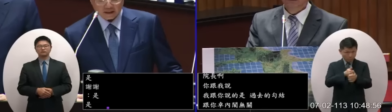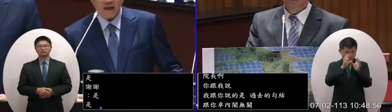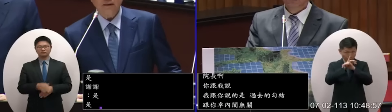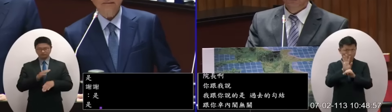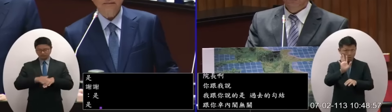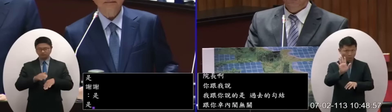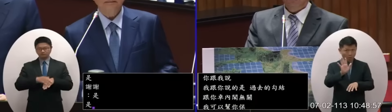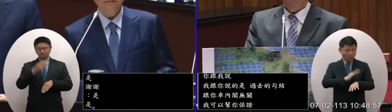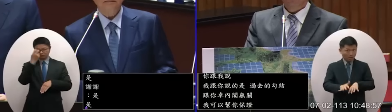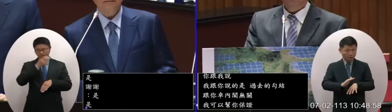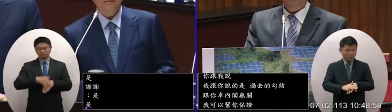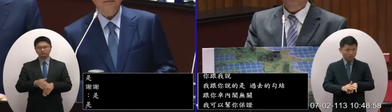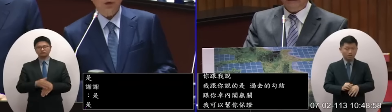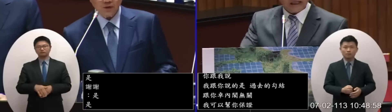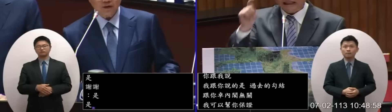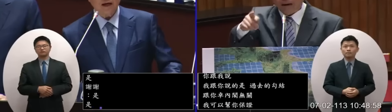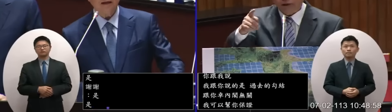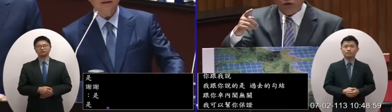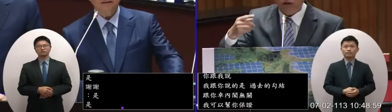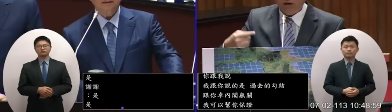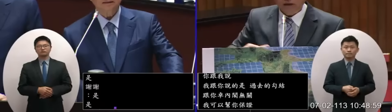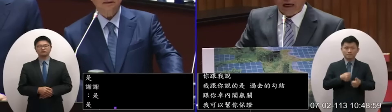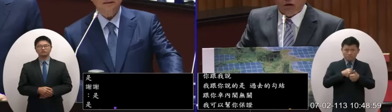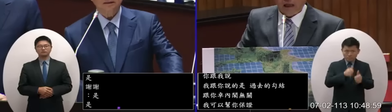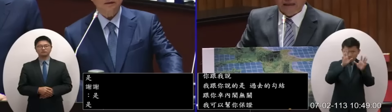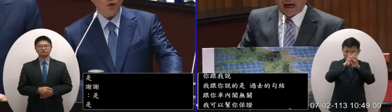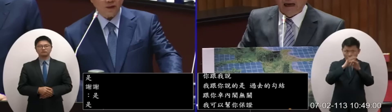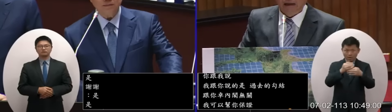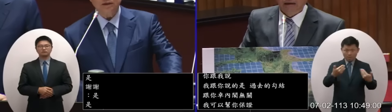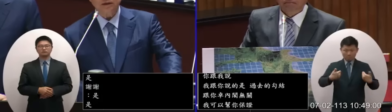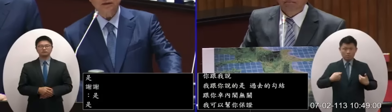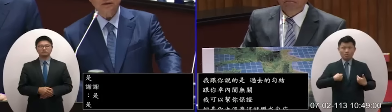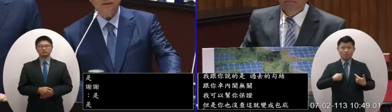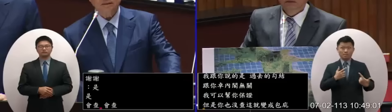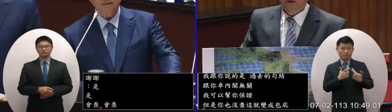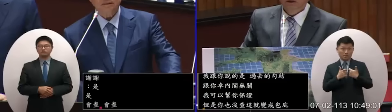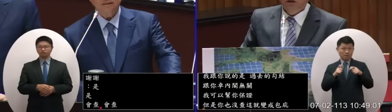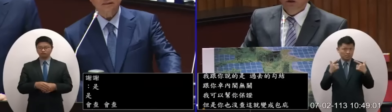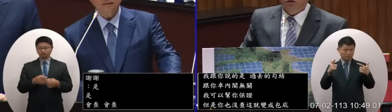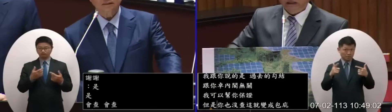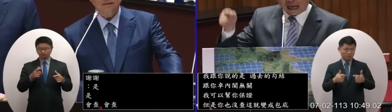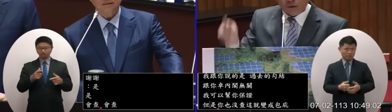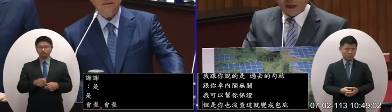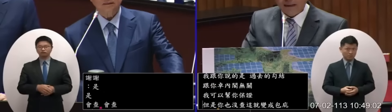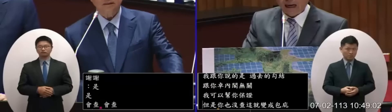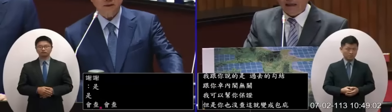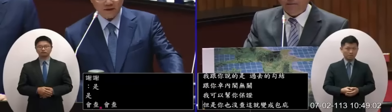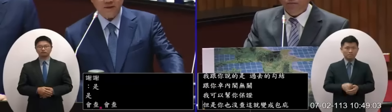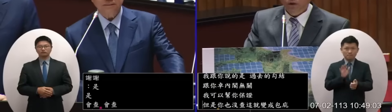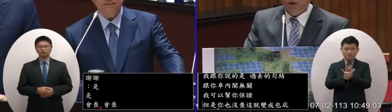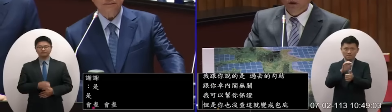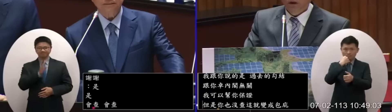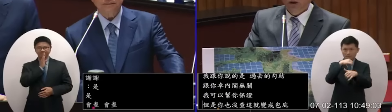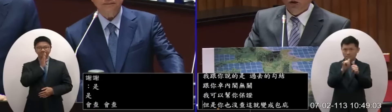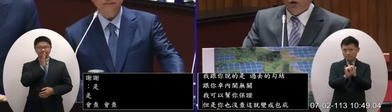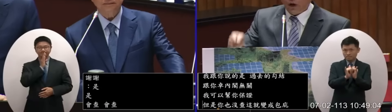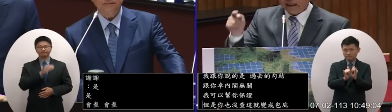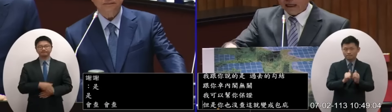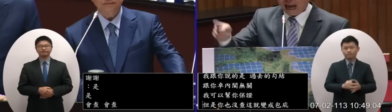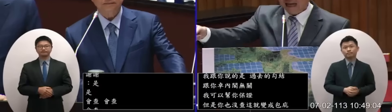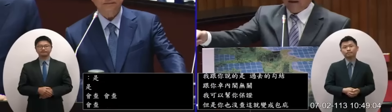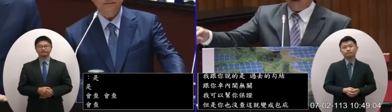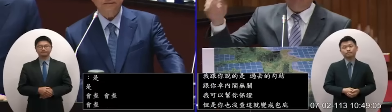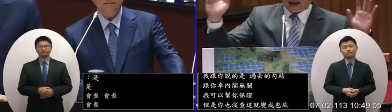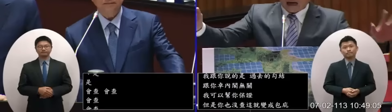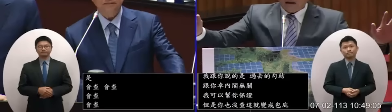查。 你这个查不是为了我吃两届查， 当然不是。 为台湾人 是， 为着咱